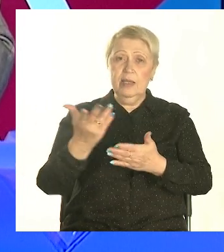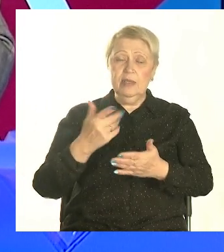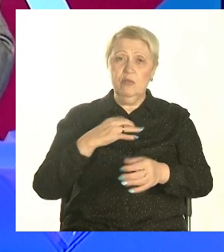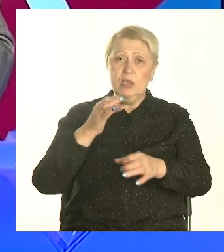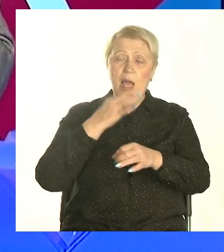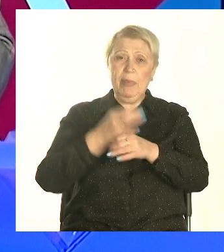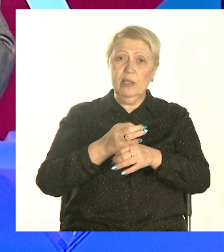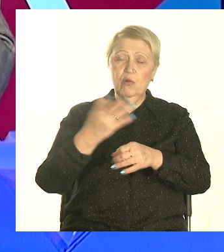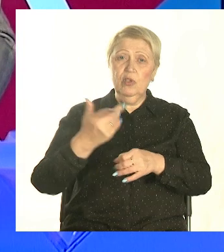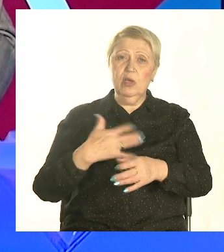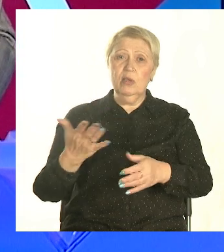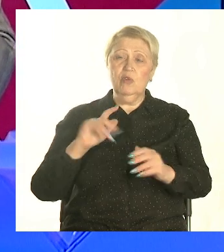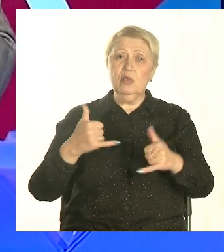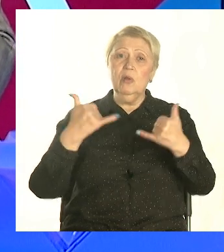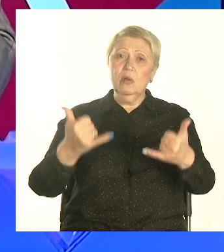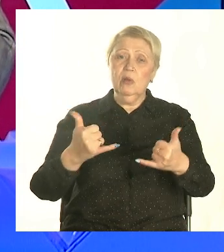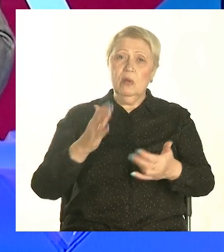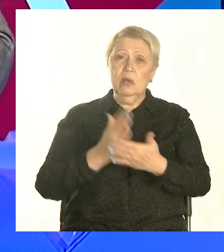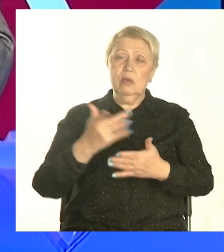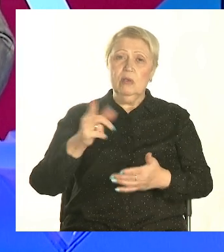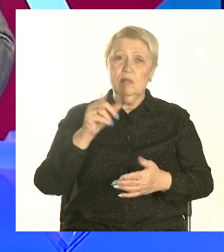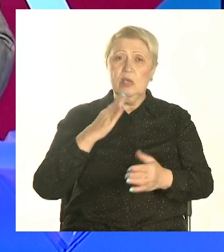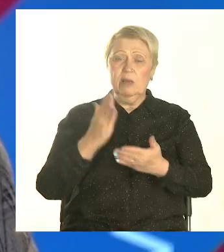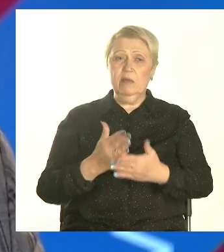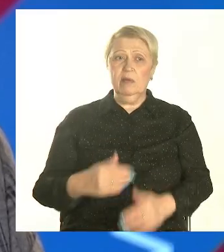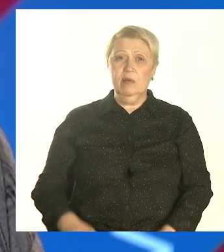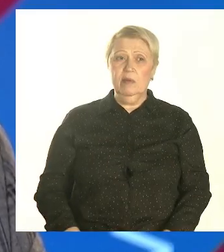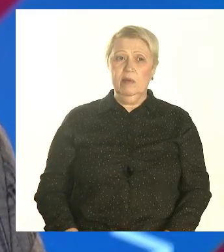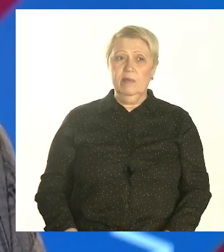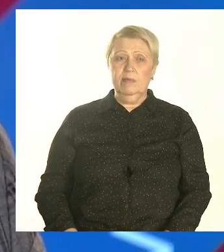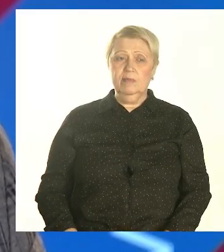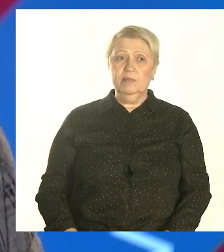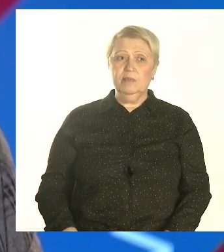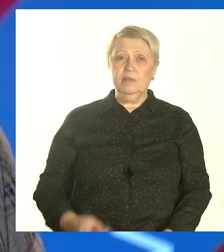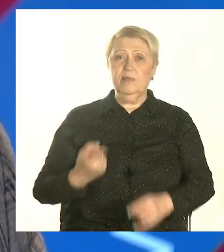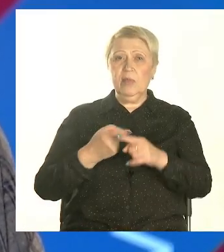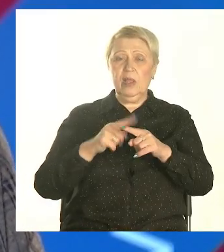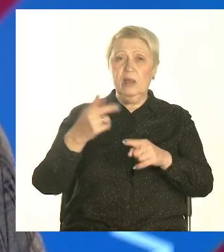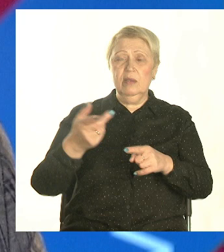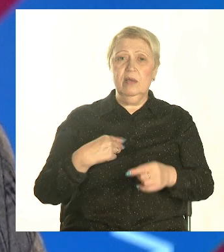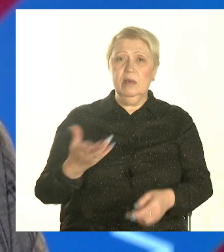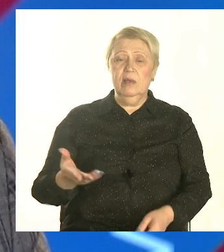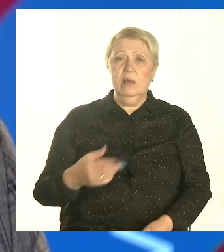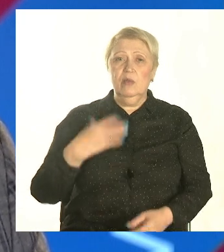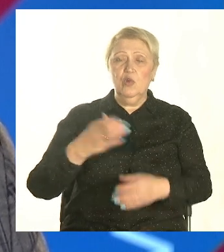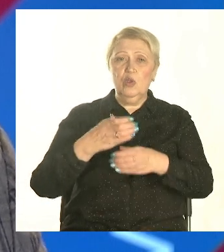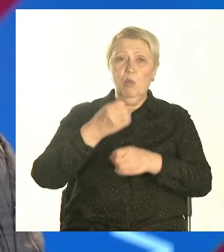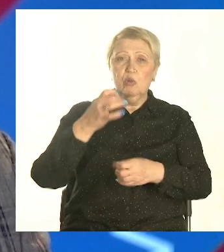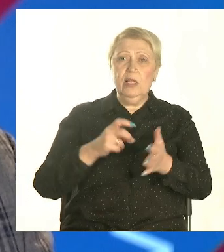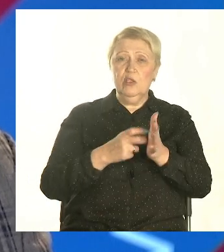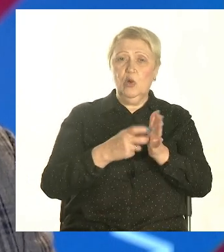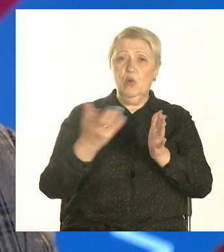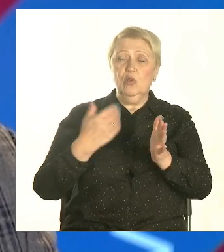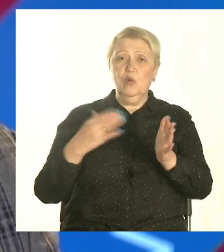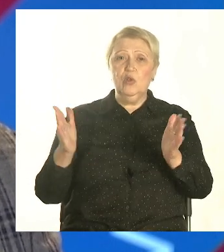То есть там эта система отработана, она сложилась. Пока только две фракции, я это повторяю. Это PET-бутылка и это картон,